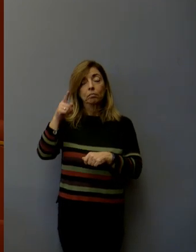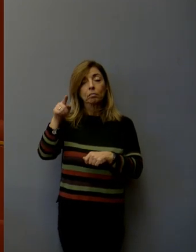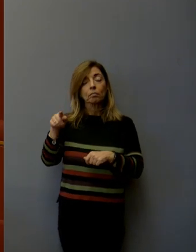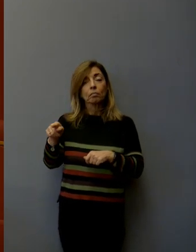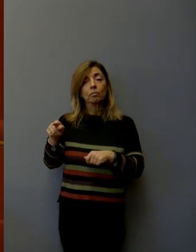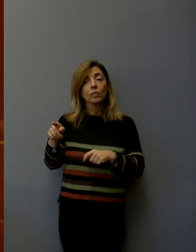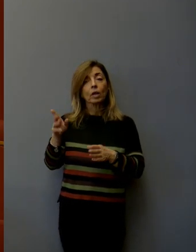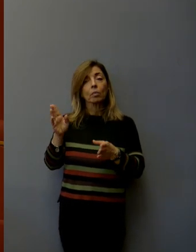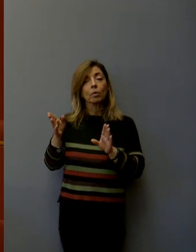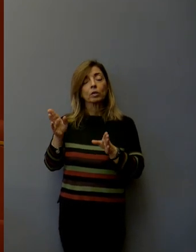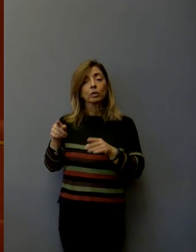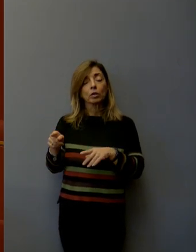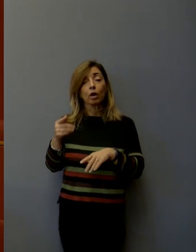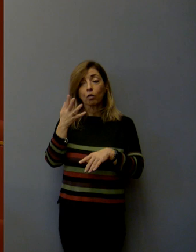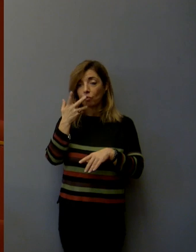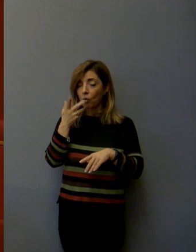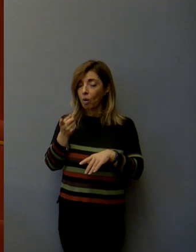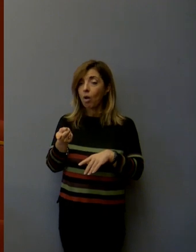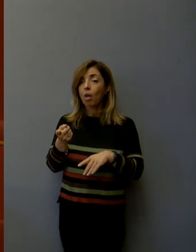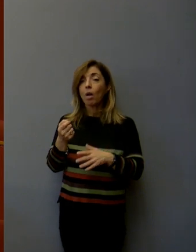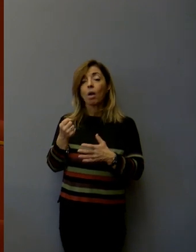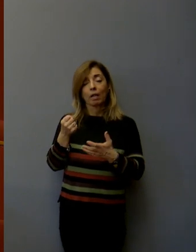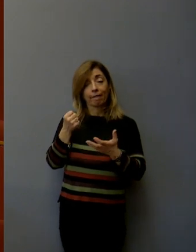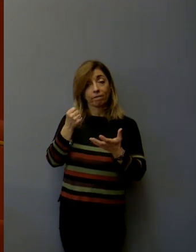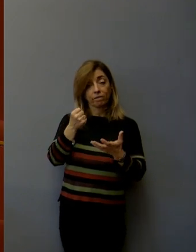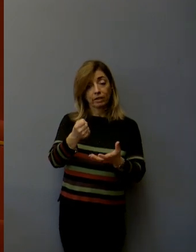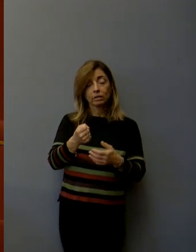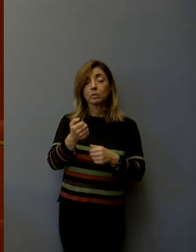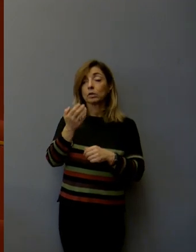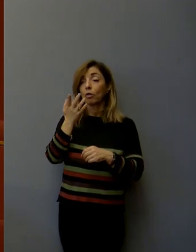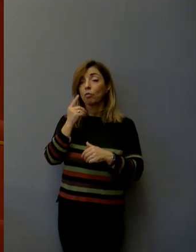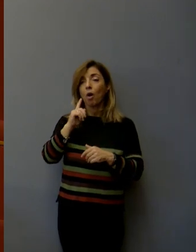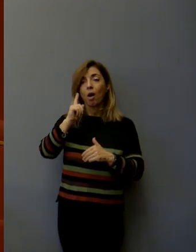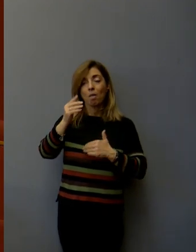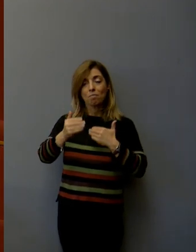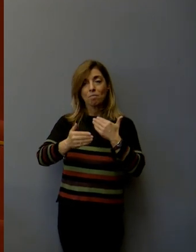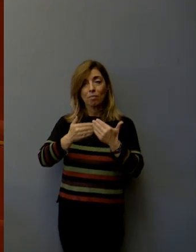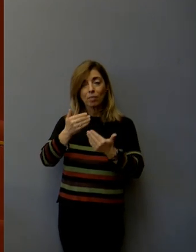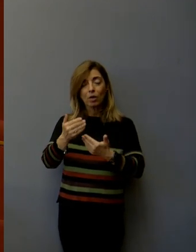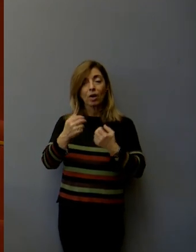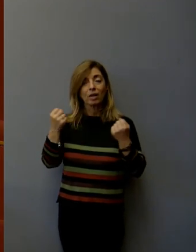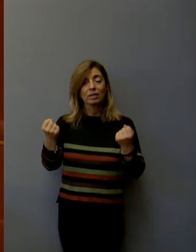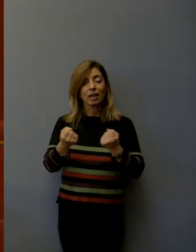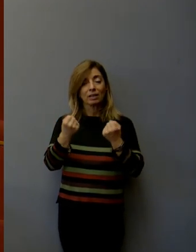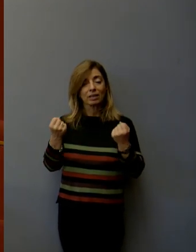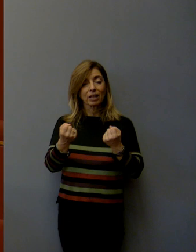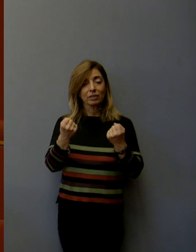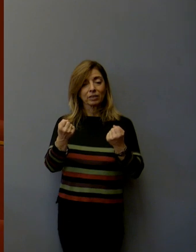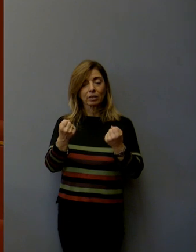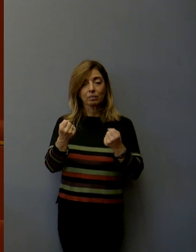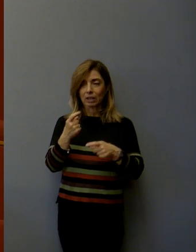voglia fare investimenti voglia migliorare l'attività dovevo